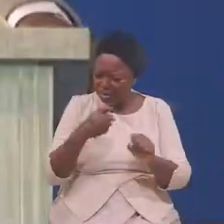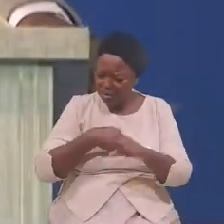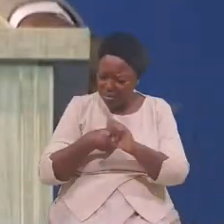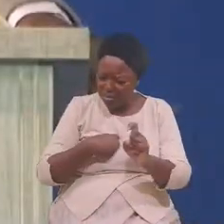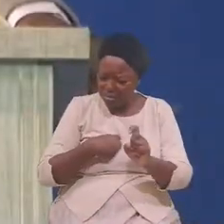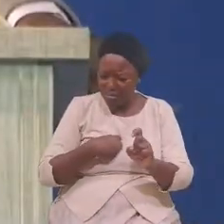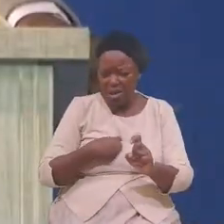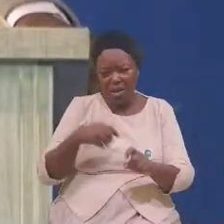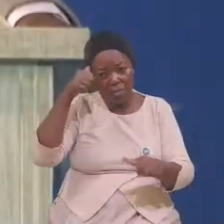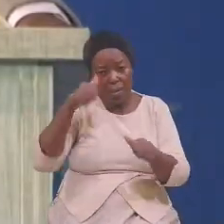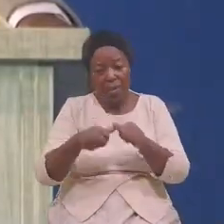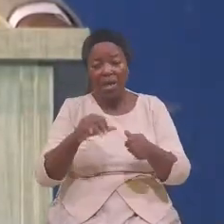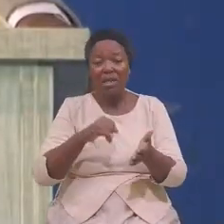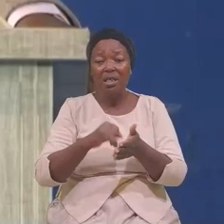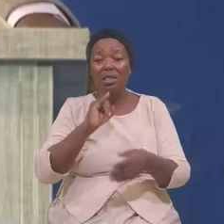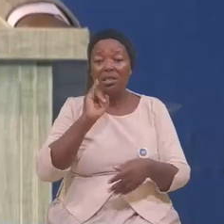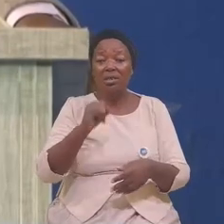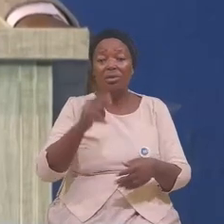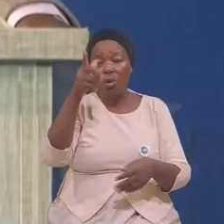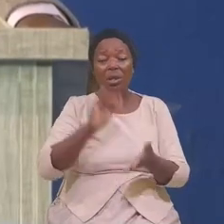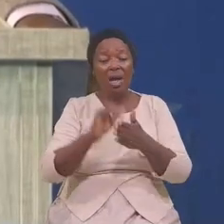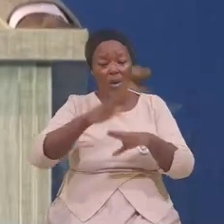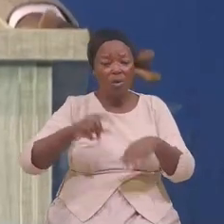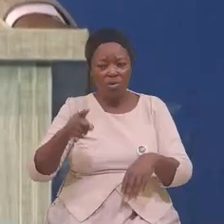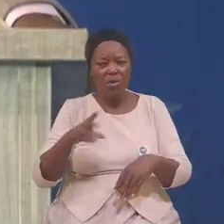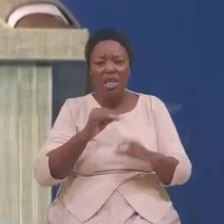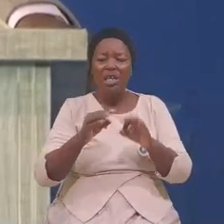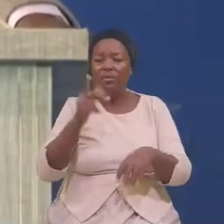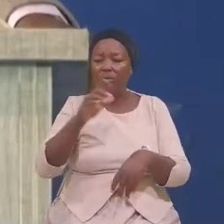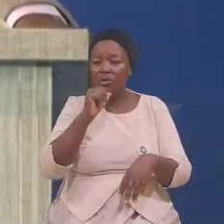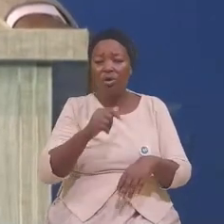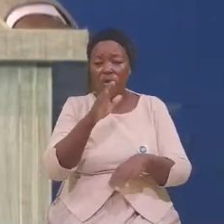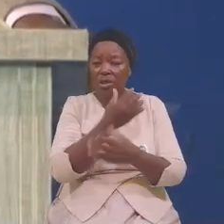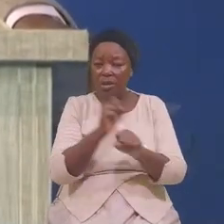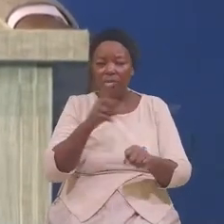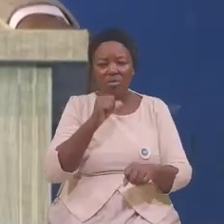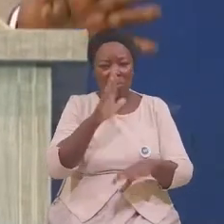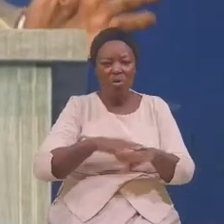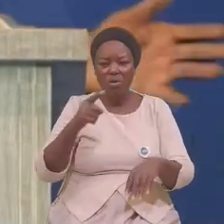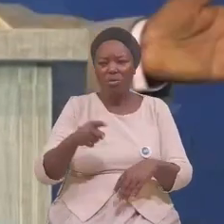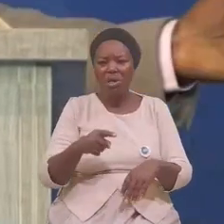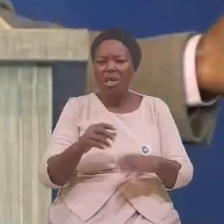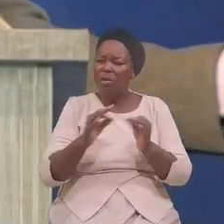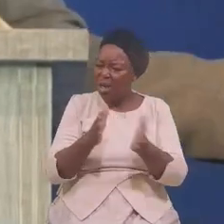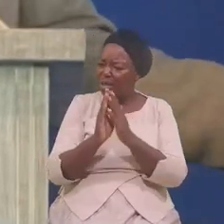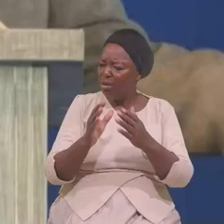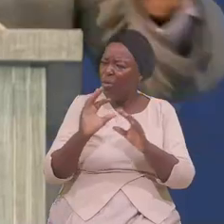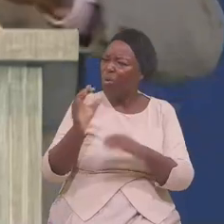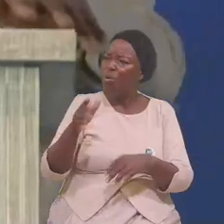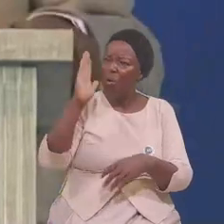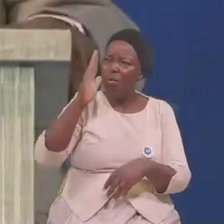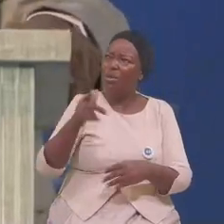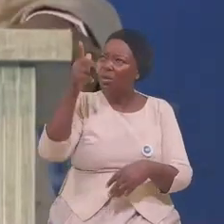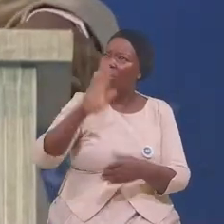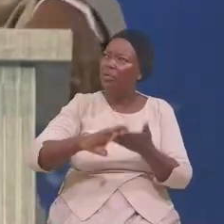te sauver. Est-ce qu'il va me pardonner? Bien sûr. Il va te pardonner. Il ne va pas il va